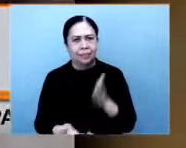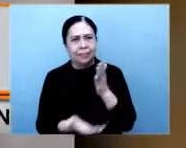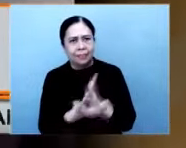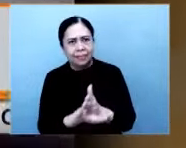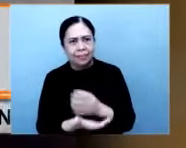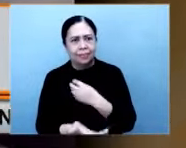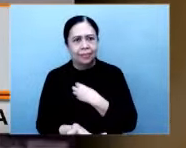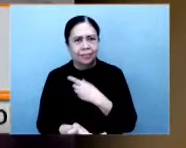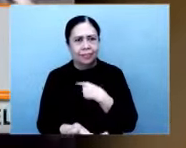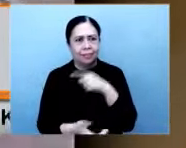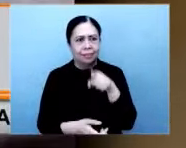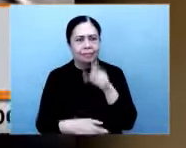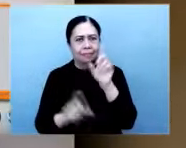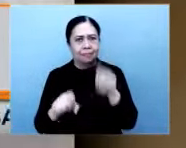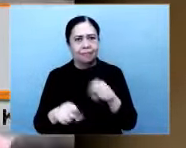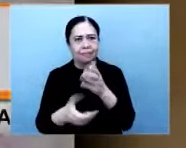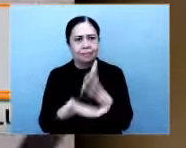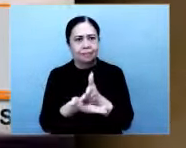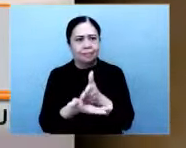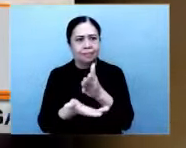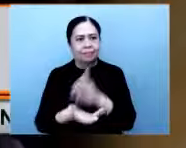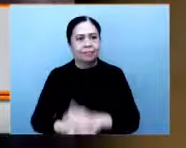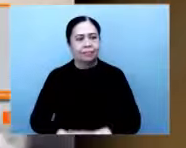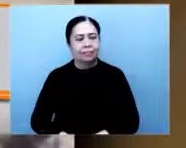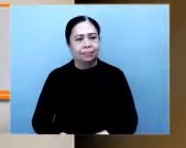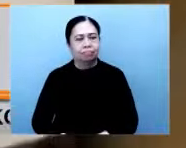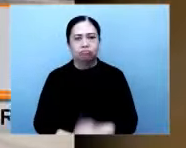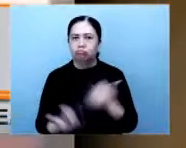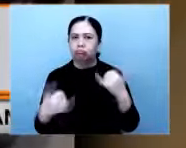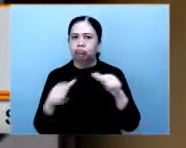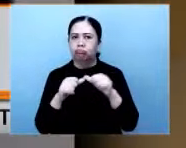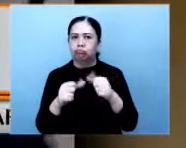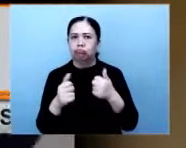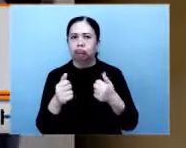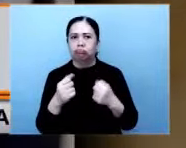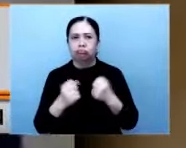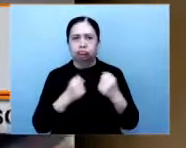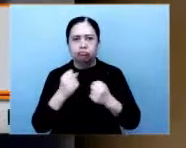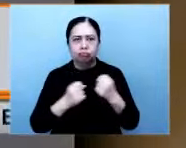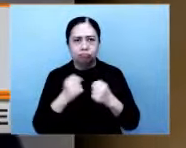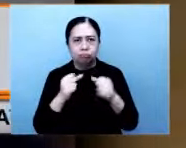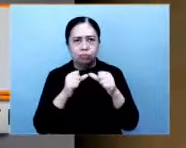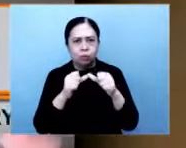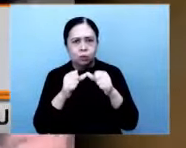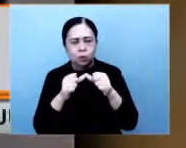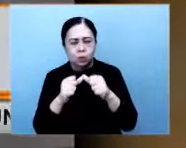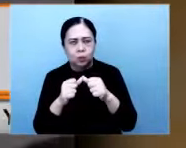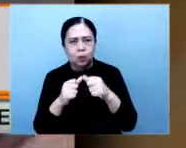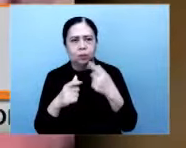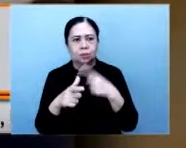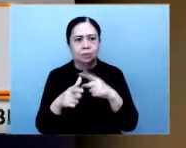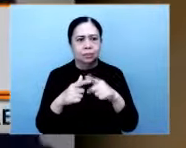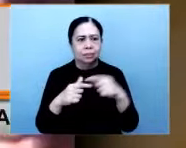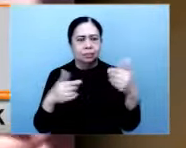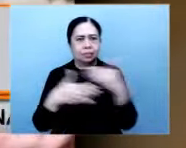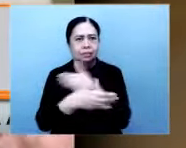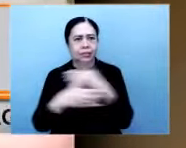being detained! Hindi nagpatinag ang kawatan at nakipagpatintero pa sa mga pulis at mga dumara ang